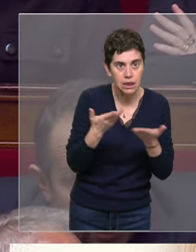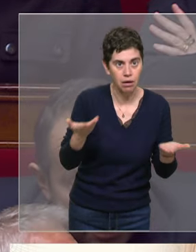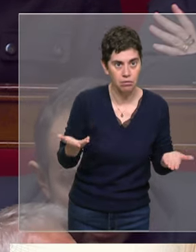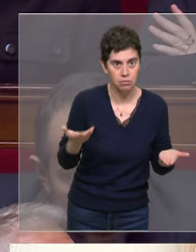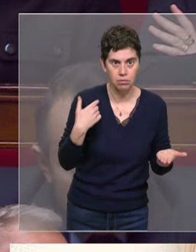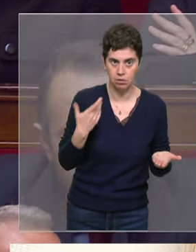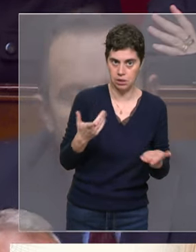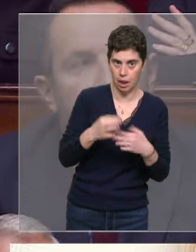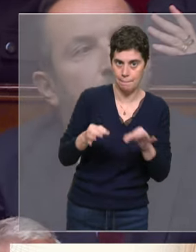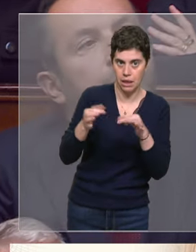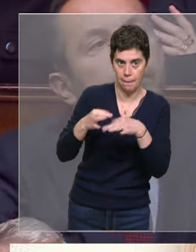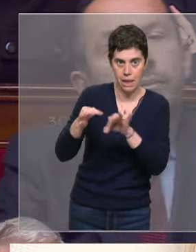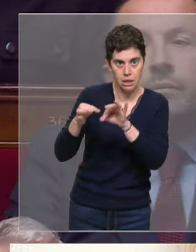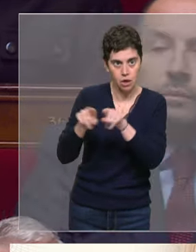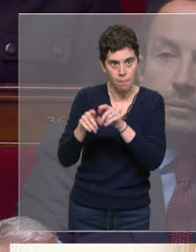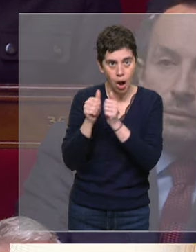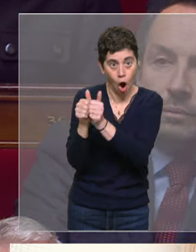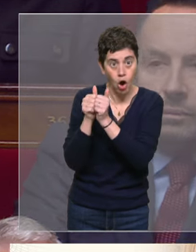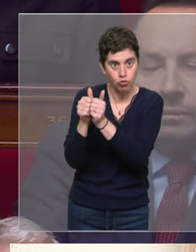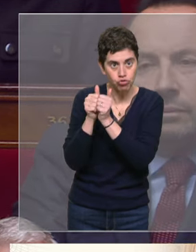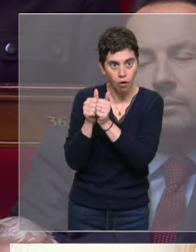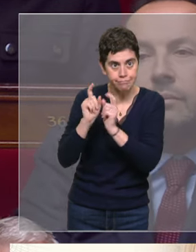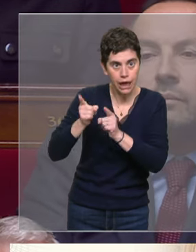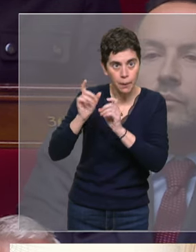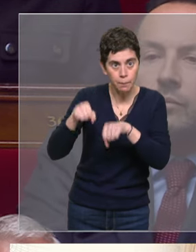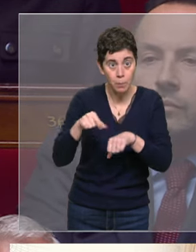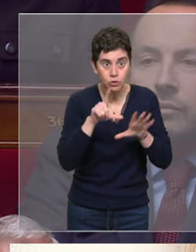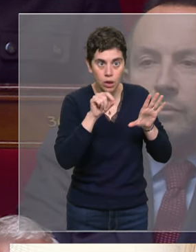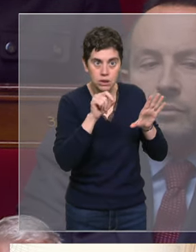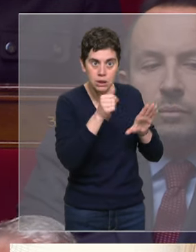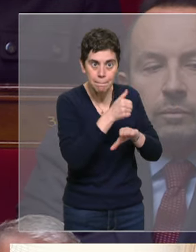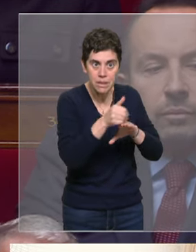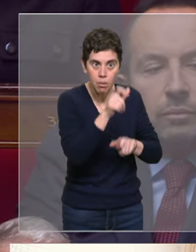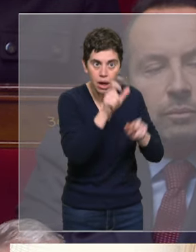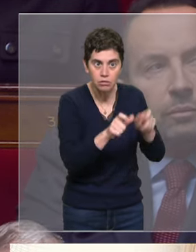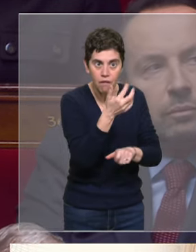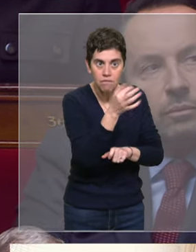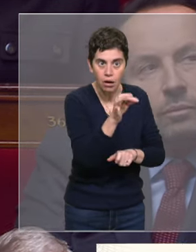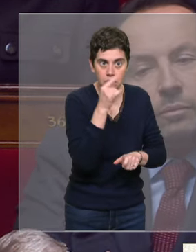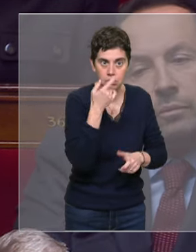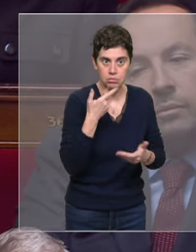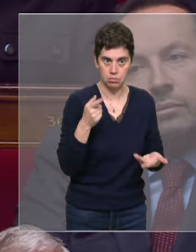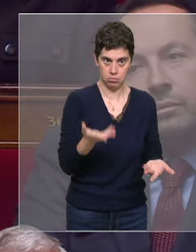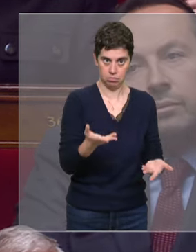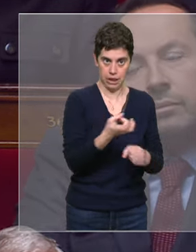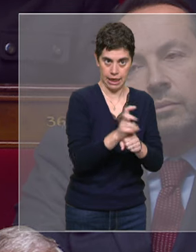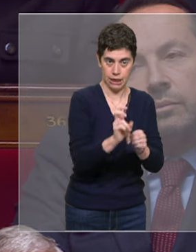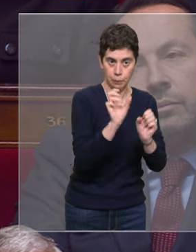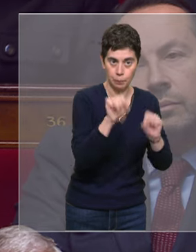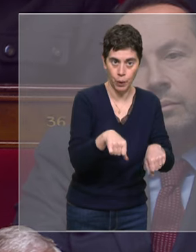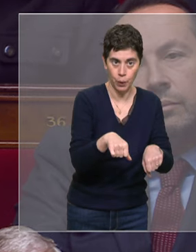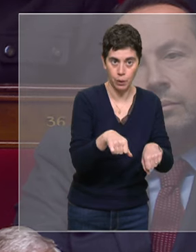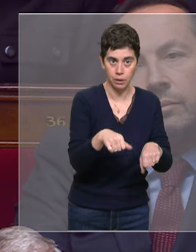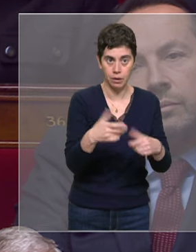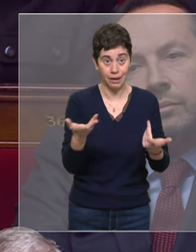faisant planer un risque existentiel sur 70 millions de Français, et plus particulièrement sur nos forces armées déjà déployées